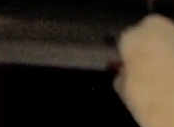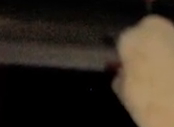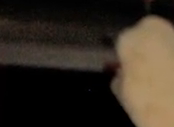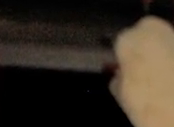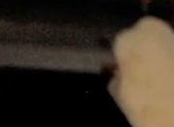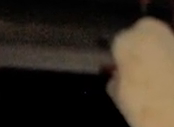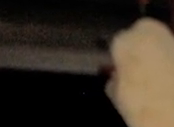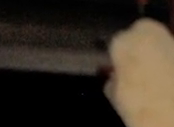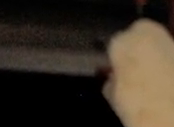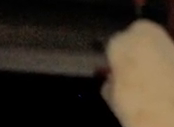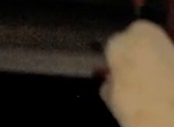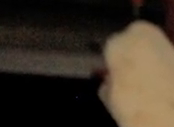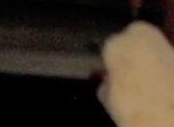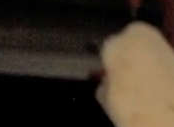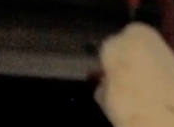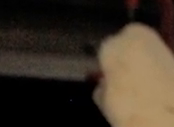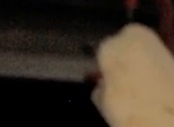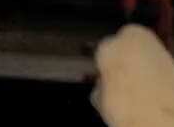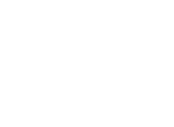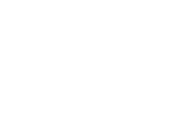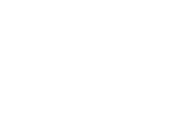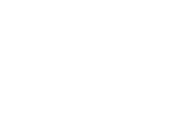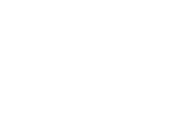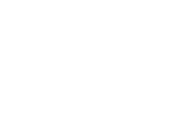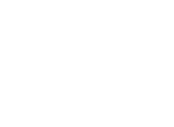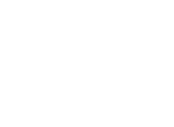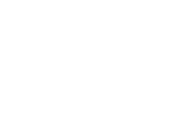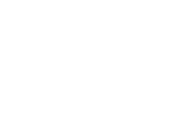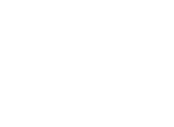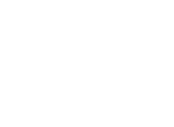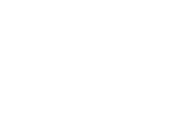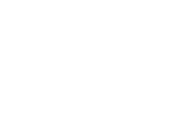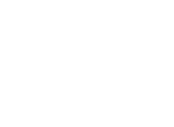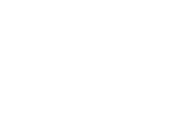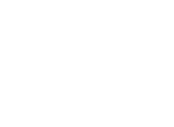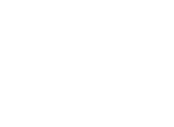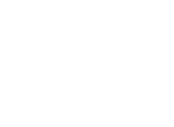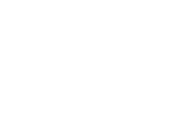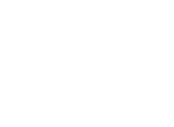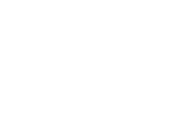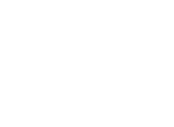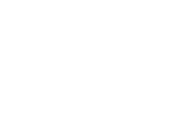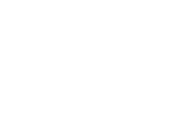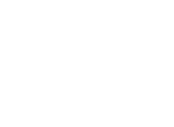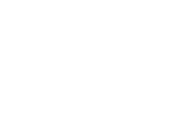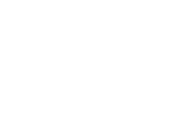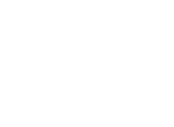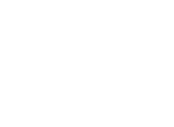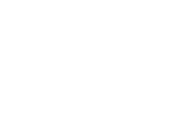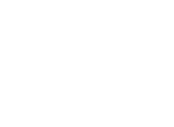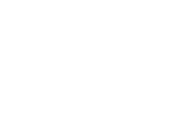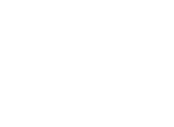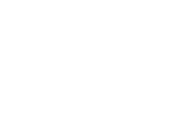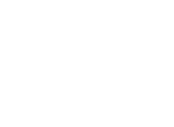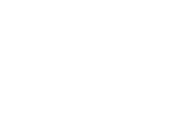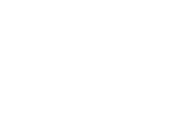kepada pengimport-pengimport ini dan difahamkan daripada Thailand saja. Tak sampai ke Brazil lagi setakat ini. Dan oleh kerana